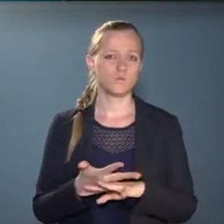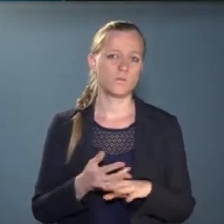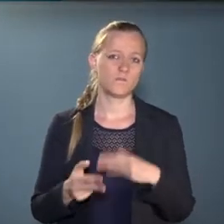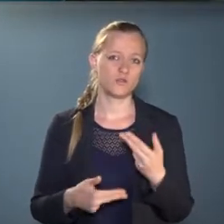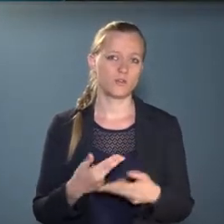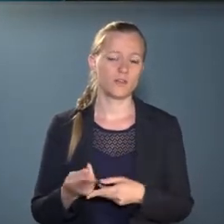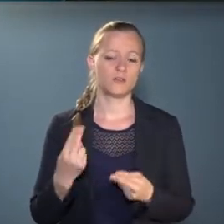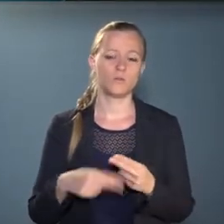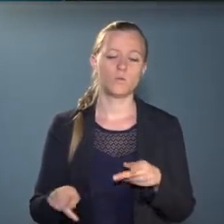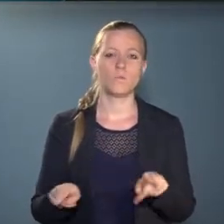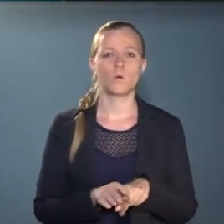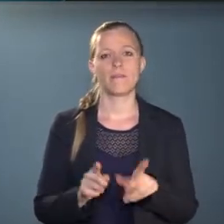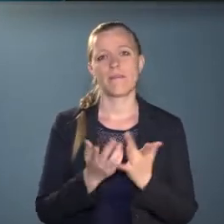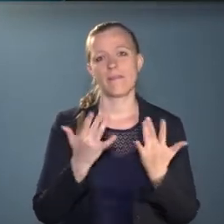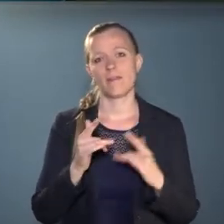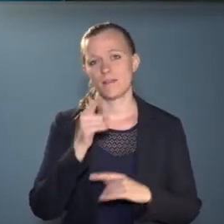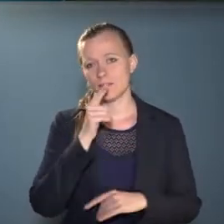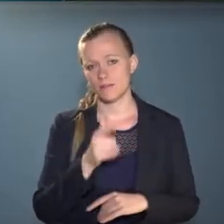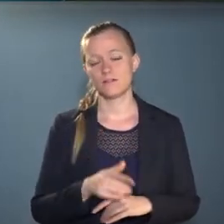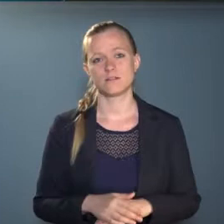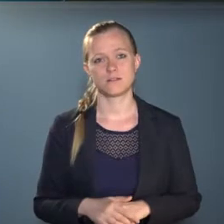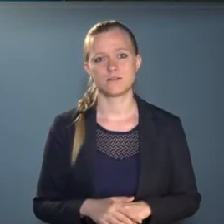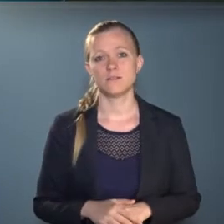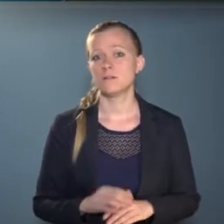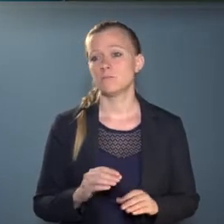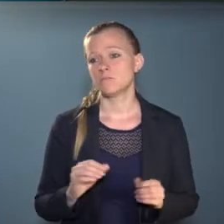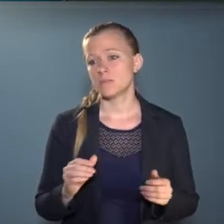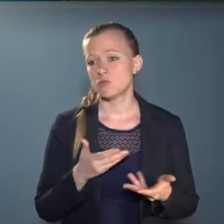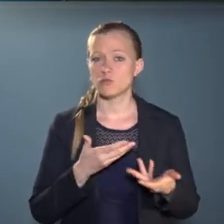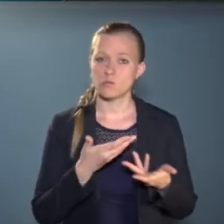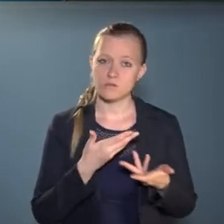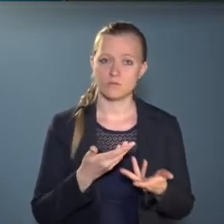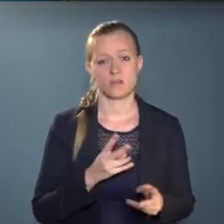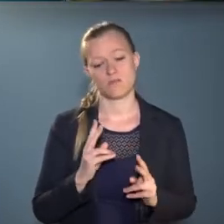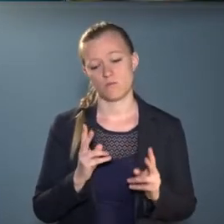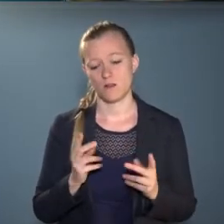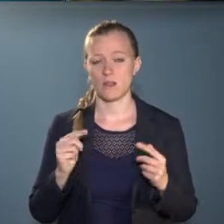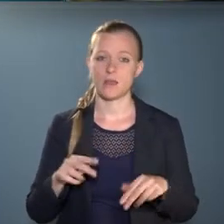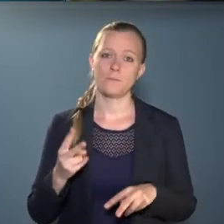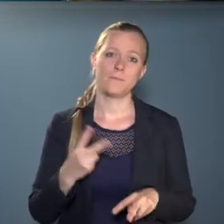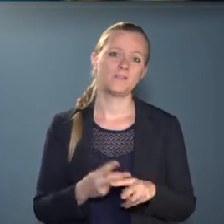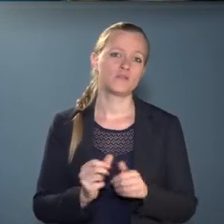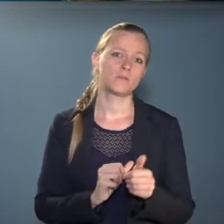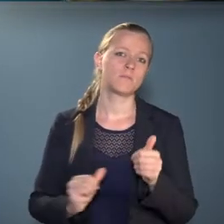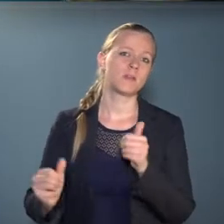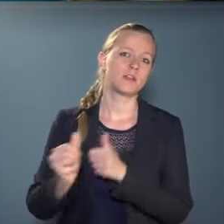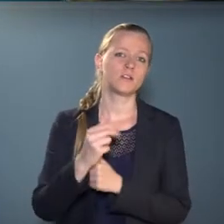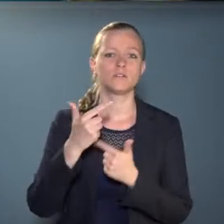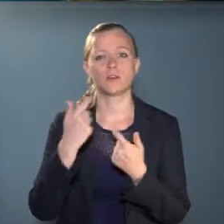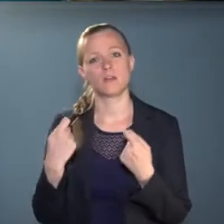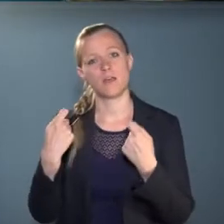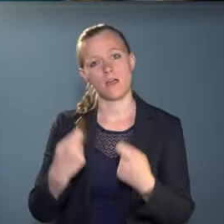több olyan hely lesz, ahol bizonyos konzultációkra, betegség megelőzési